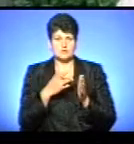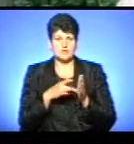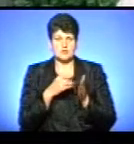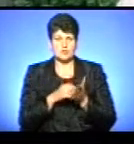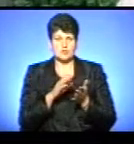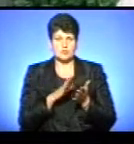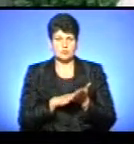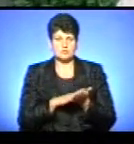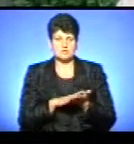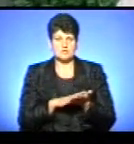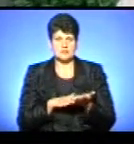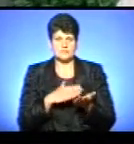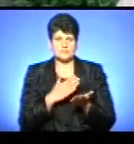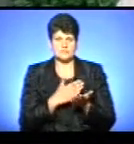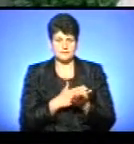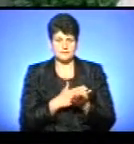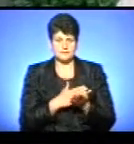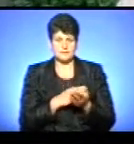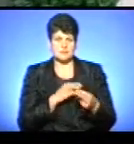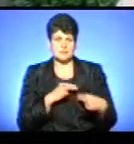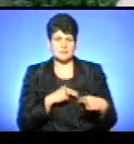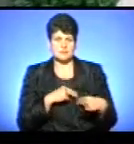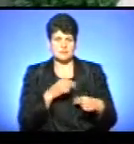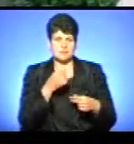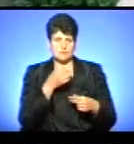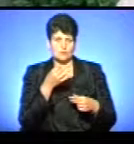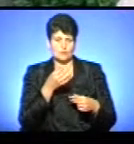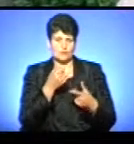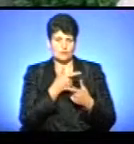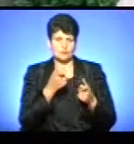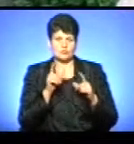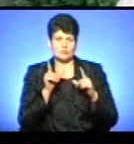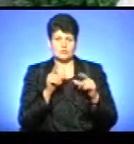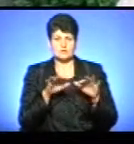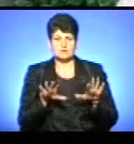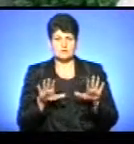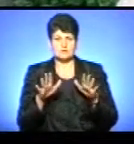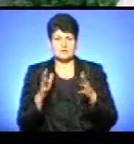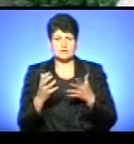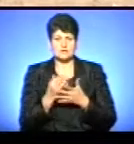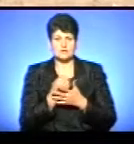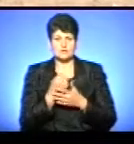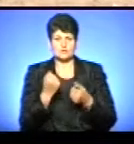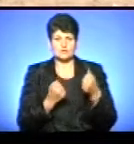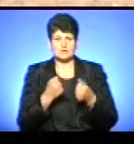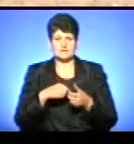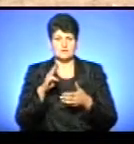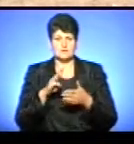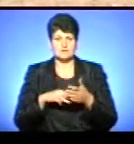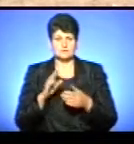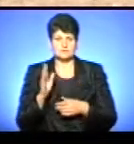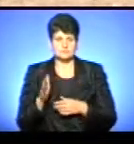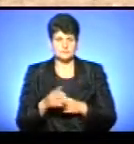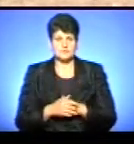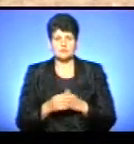обліку заяв. І працівники повідомили, що зараз вийдуть на місце події, винайдуть їх водіїв і оштрафують. Сьогодні